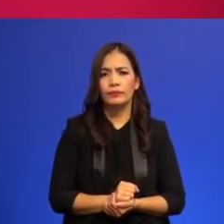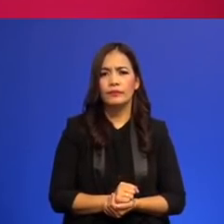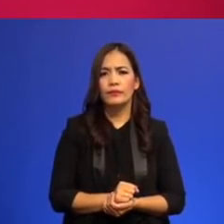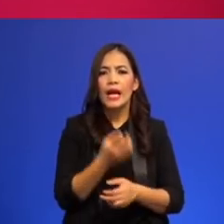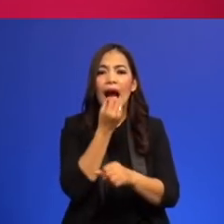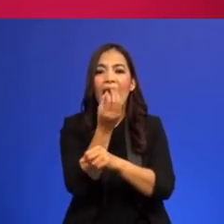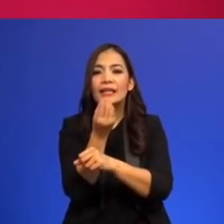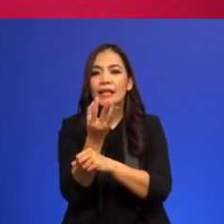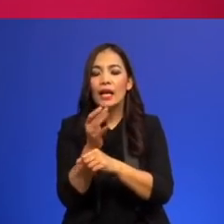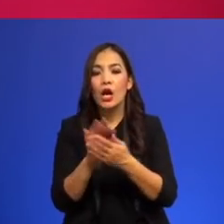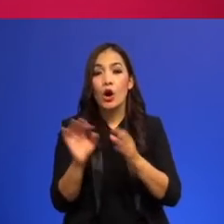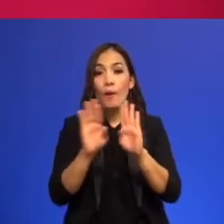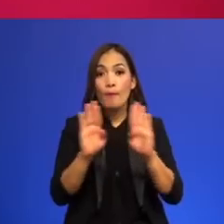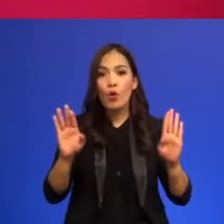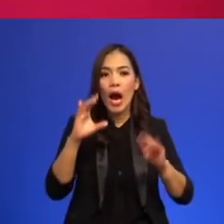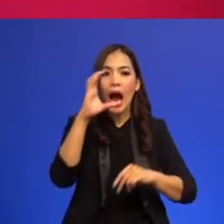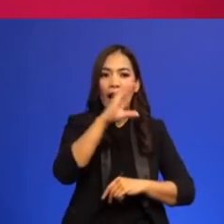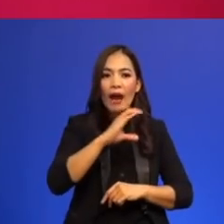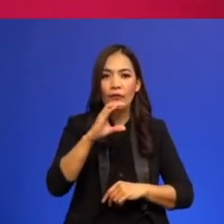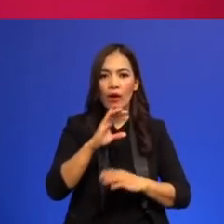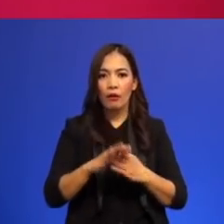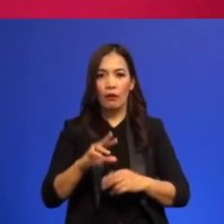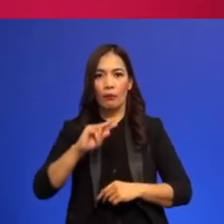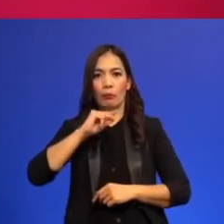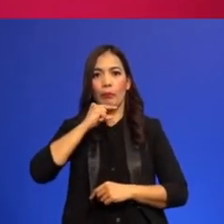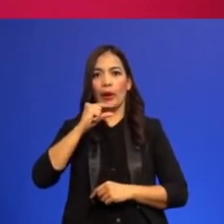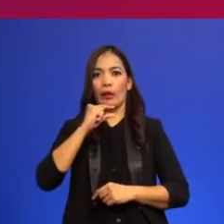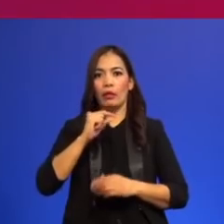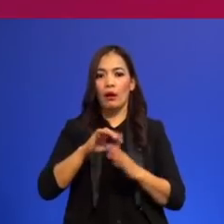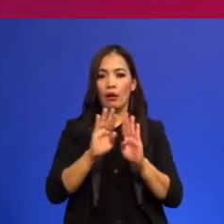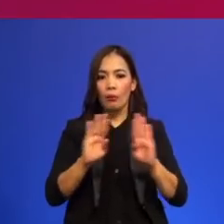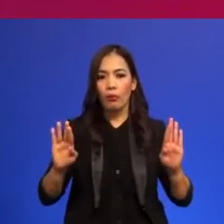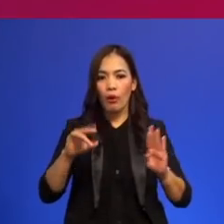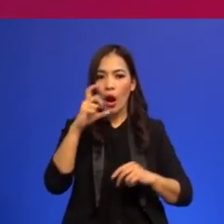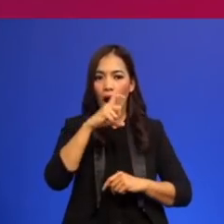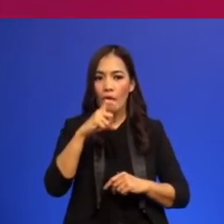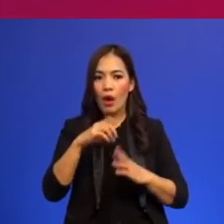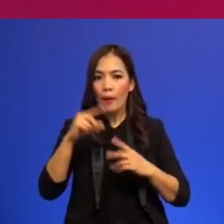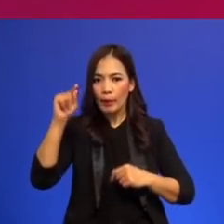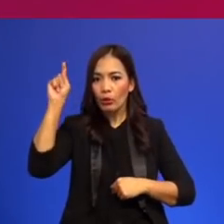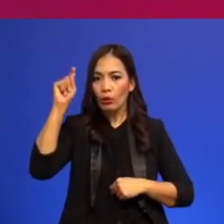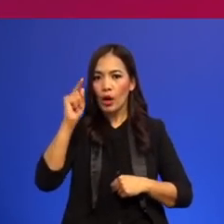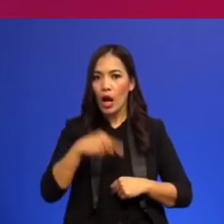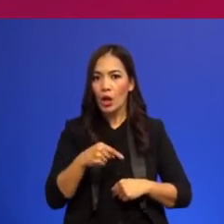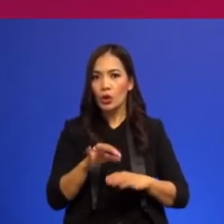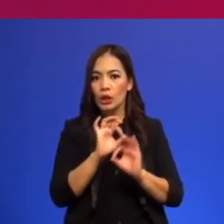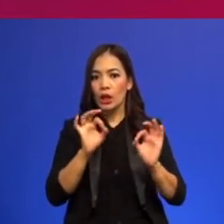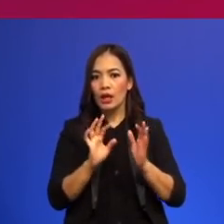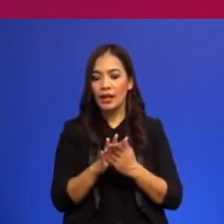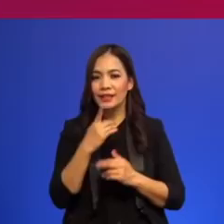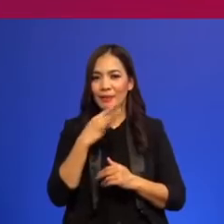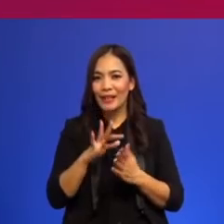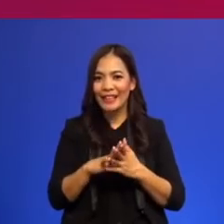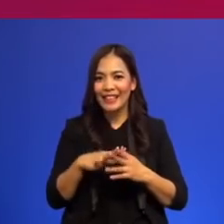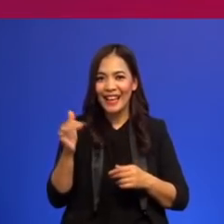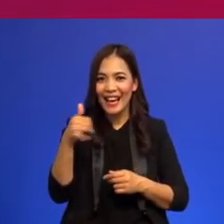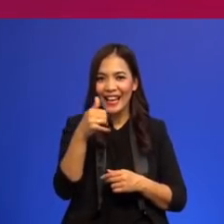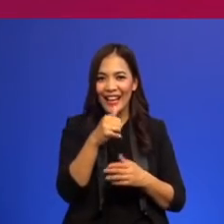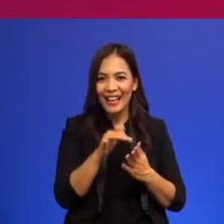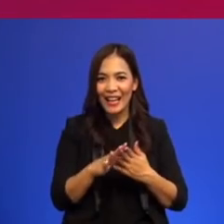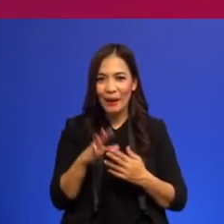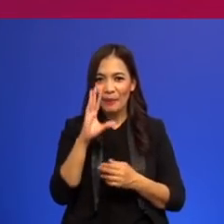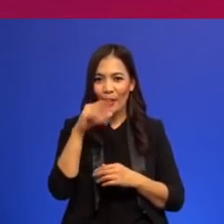Ajari buka kafe, masa Pak pendeta buka kafe, kafe yang bener dong, bukan kafe yang ada ayam gorengnya.